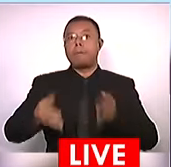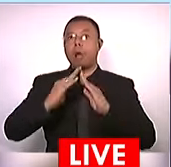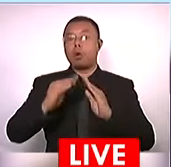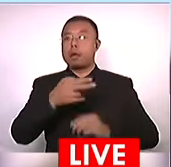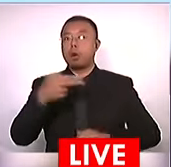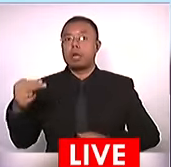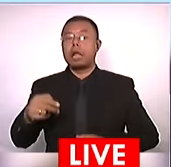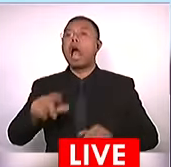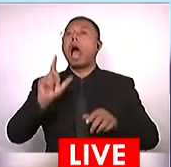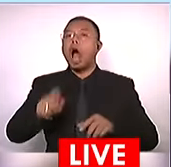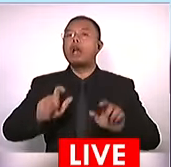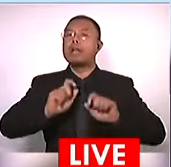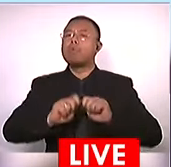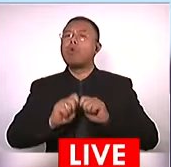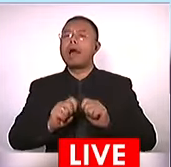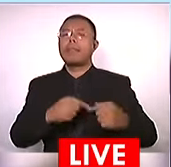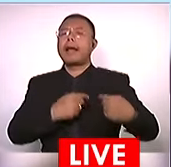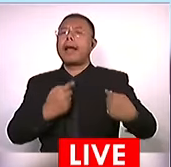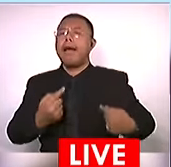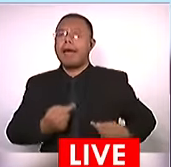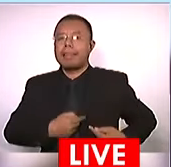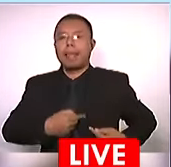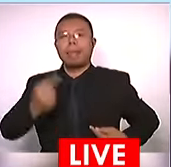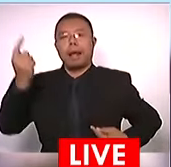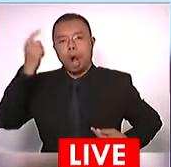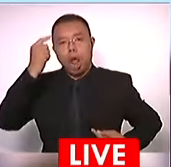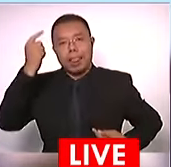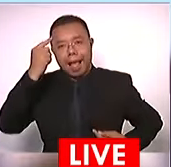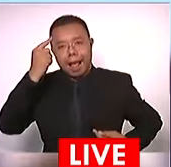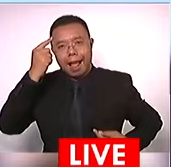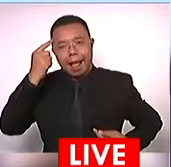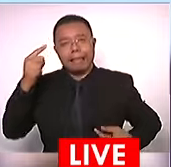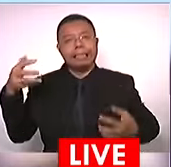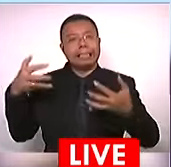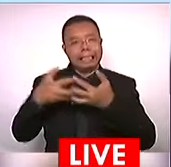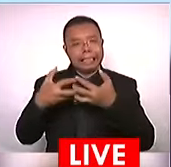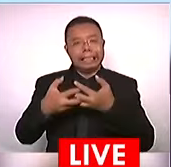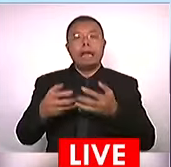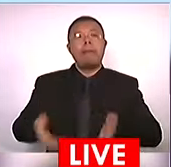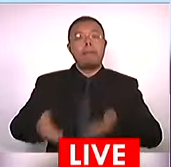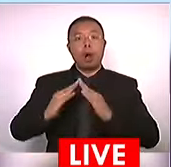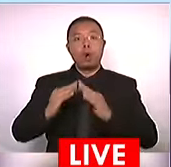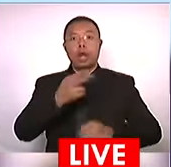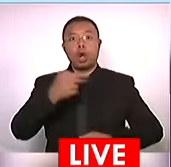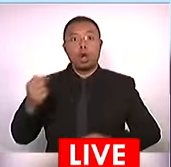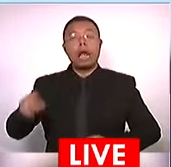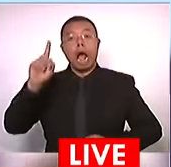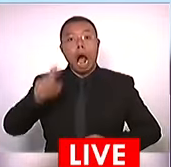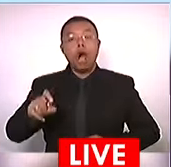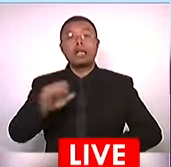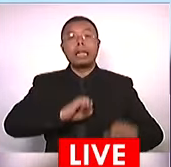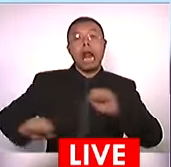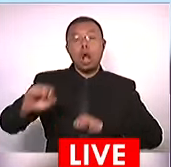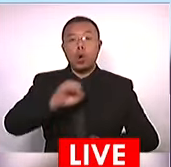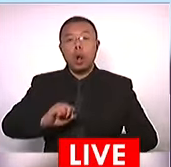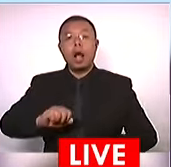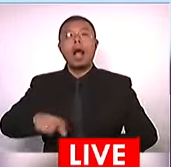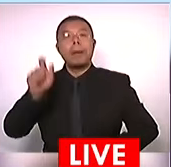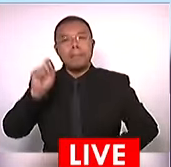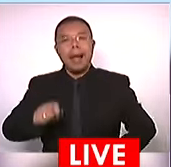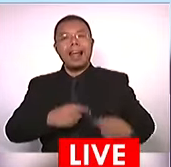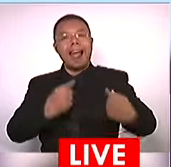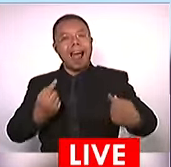dikerjakan pakai hati pakai otak sekali lagi pembangunan Indonesia dilaksanakan